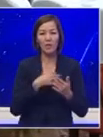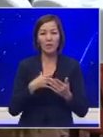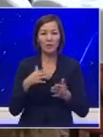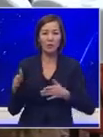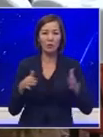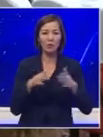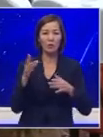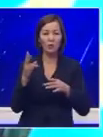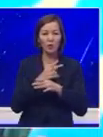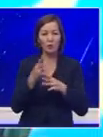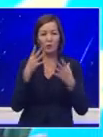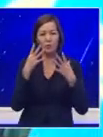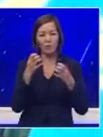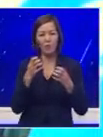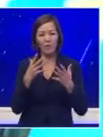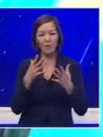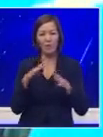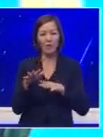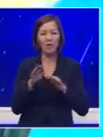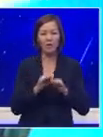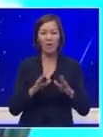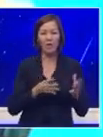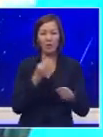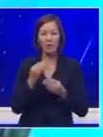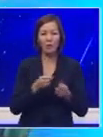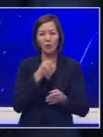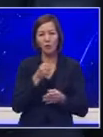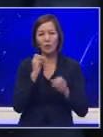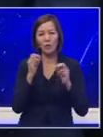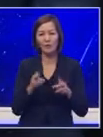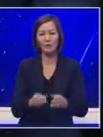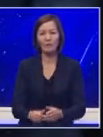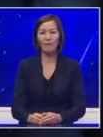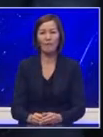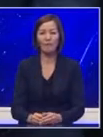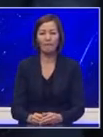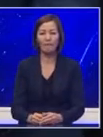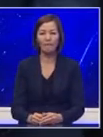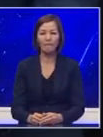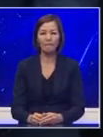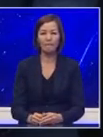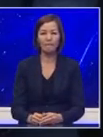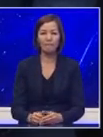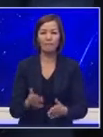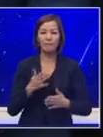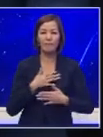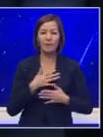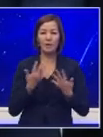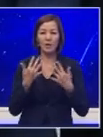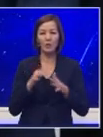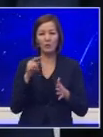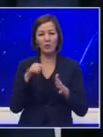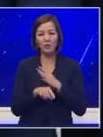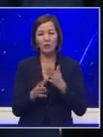қараңғы ойнап жүрген балалар түгіл үлкендерге қауіпті дейді. Биылғы жылдың өзінде екі үлкен бір проблемалар болды. Жолдың